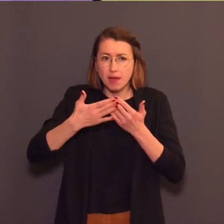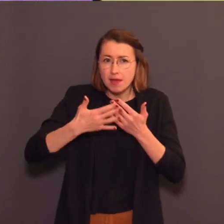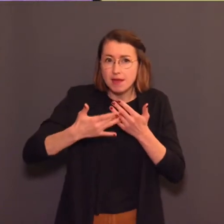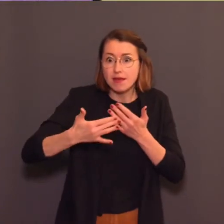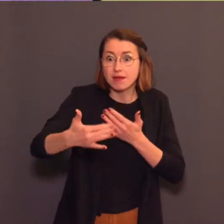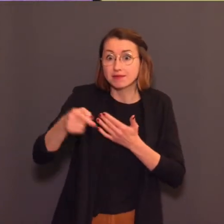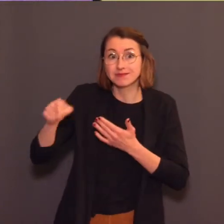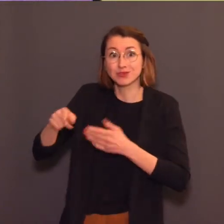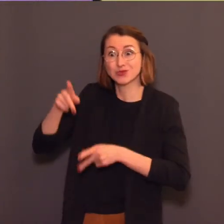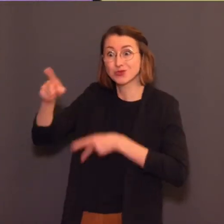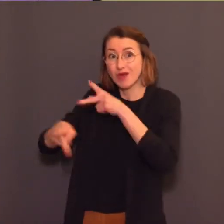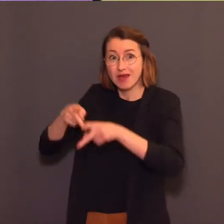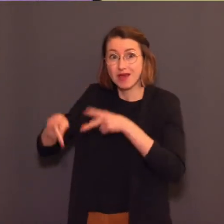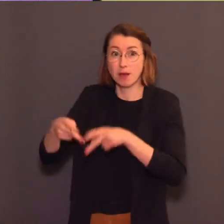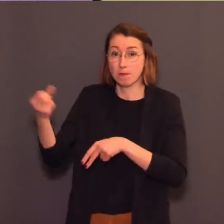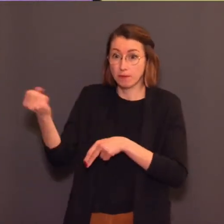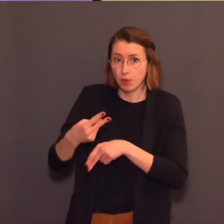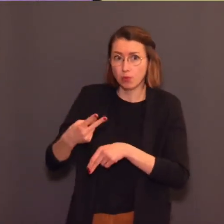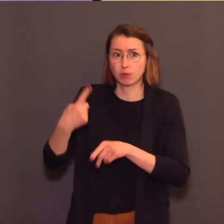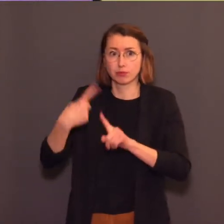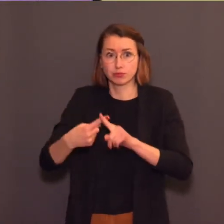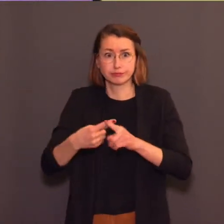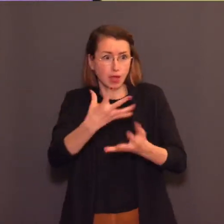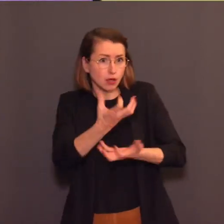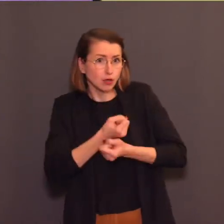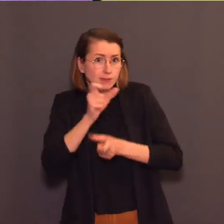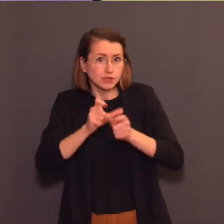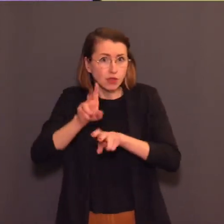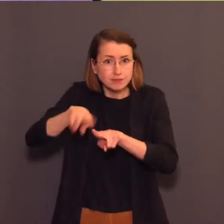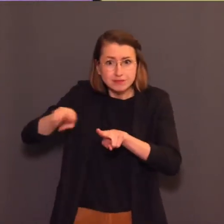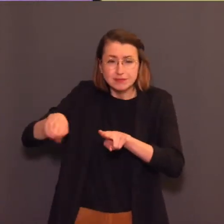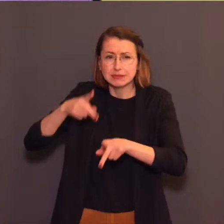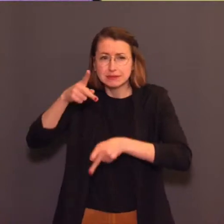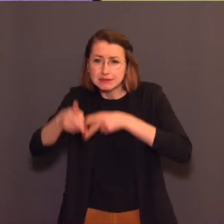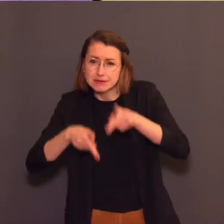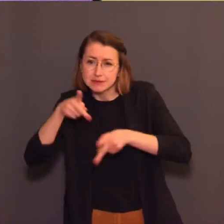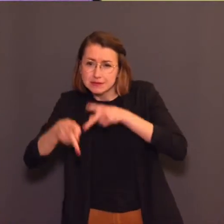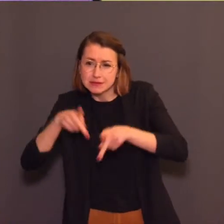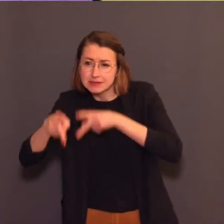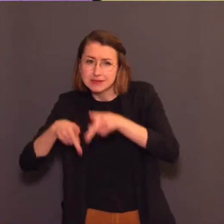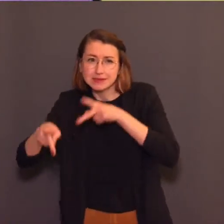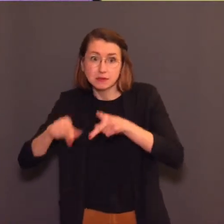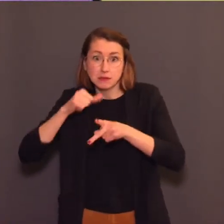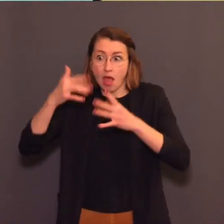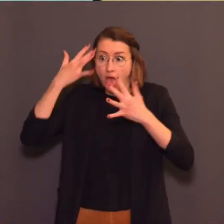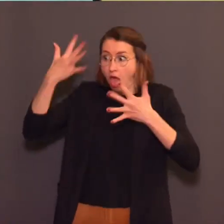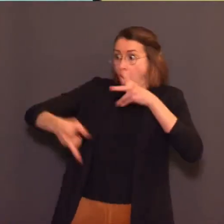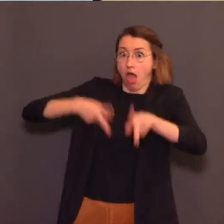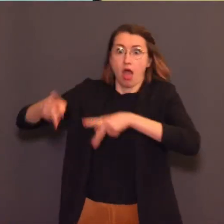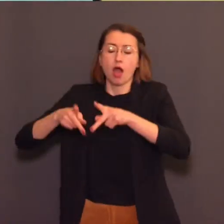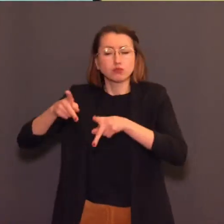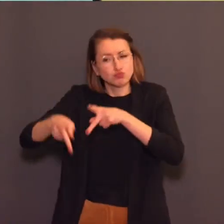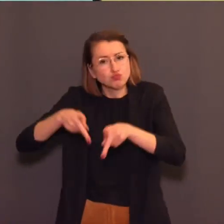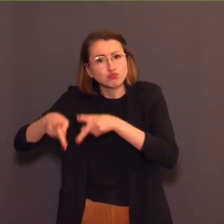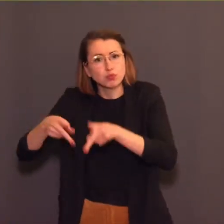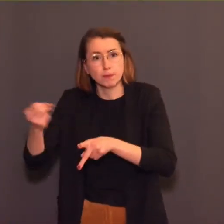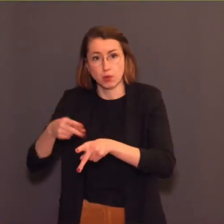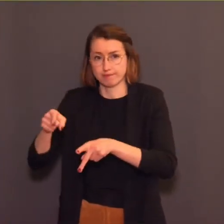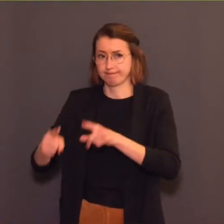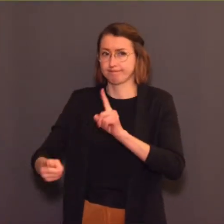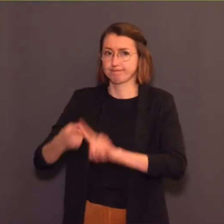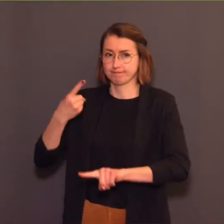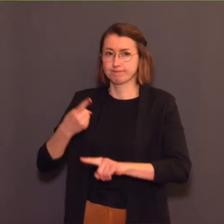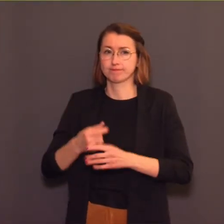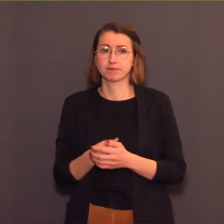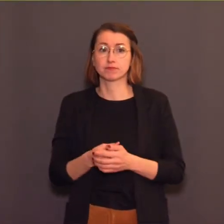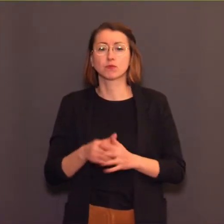sûr, mais les autres aussi. Et pour cela, il nous faut ralentir le taux de contamination. Comme on le voit